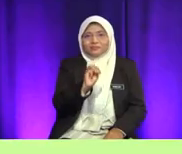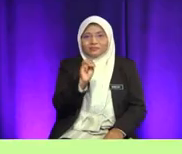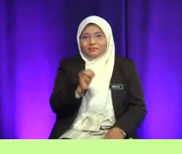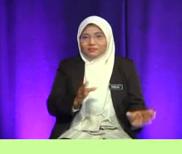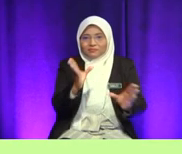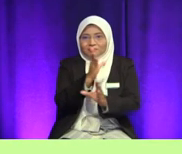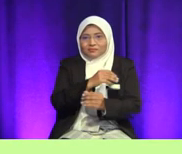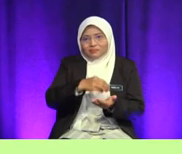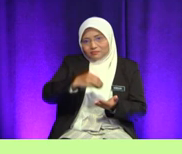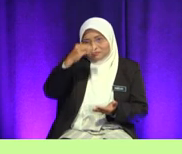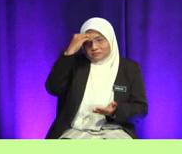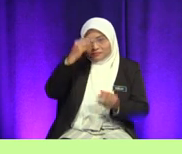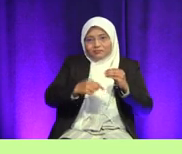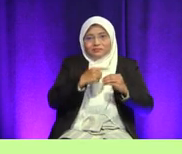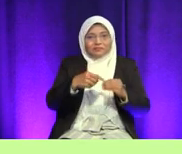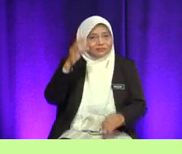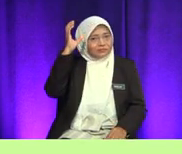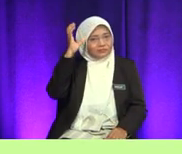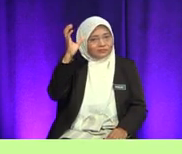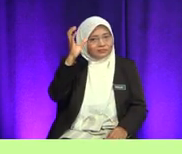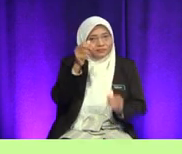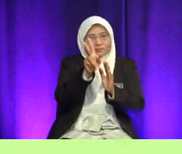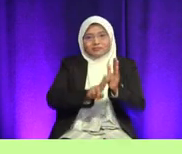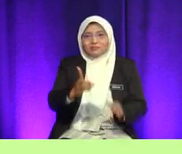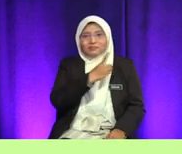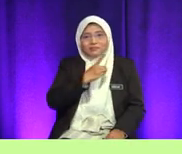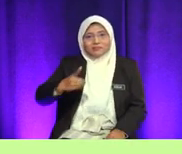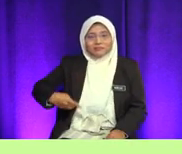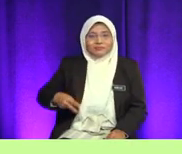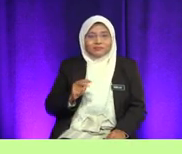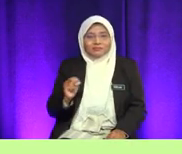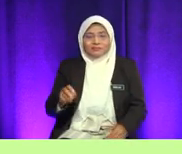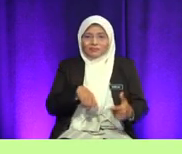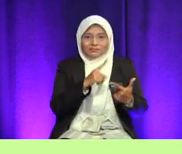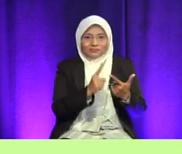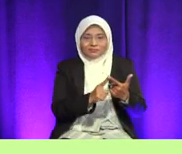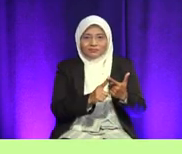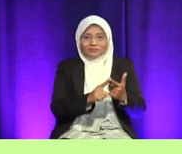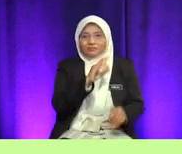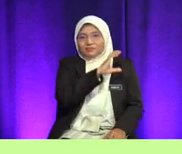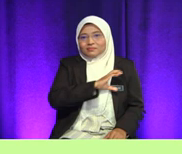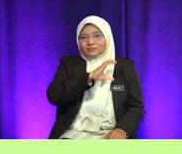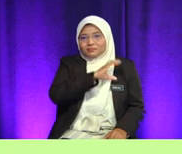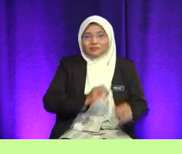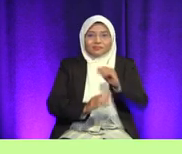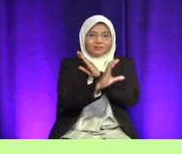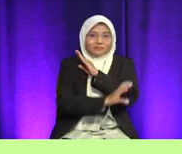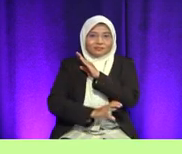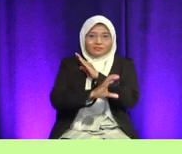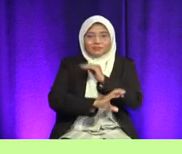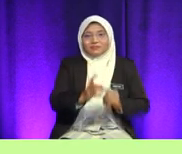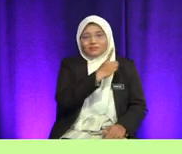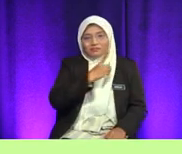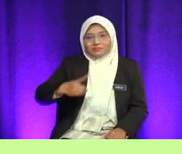kedaulatan menerangkan ciri-ciri negara berdaulat menjelaskan akan pentingnya